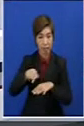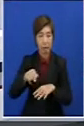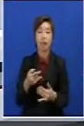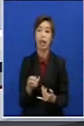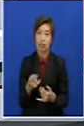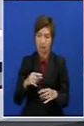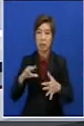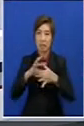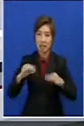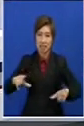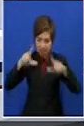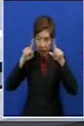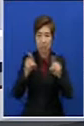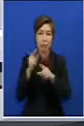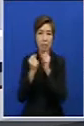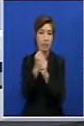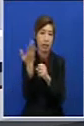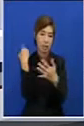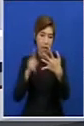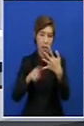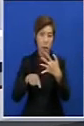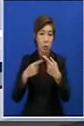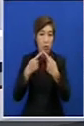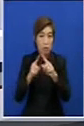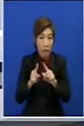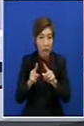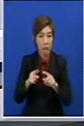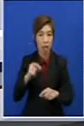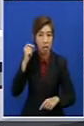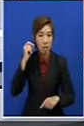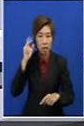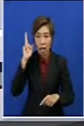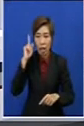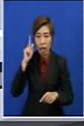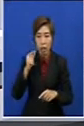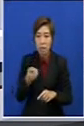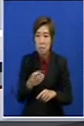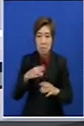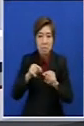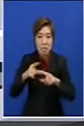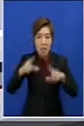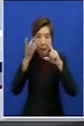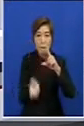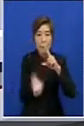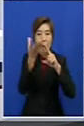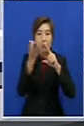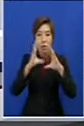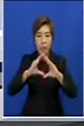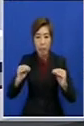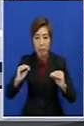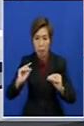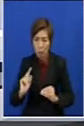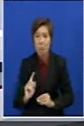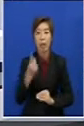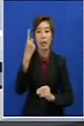นี่เป็นอีกหนึ่งคดีใหญ่ในช่วงปลายปีที่แล้วนะคะแต่ว่ากระแสฮือฮามีมาช่วงสั้นๆและก็เงียบหายไปค่ะก่อนที่